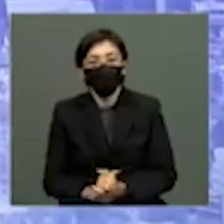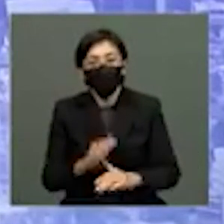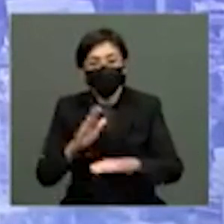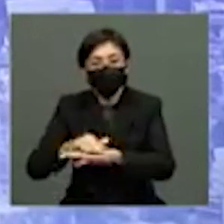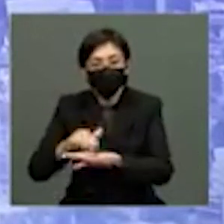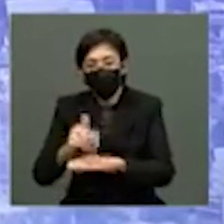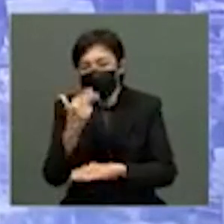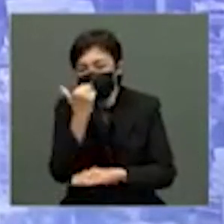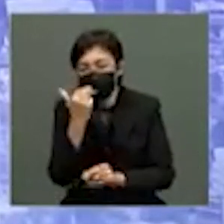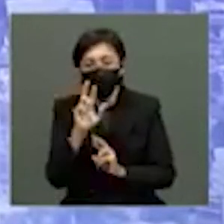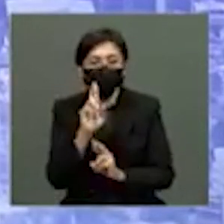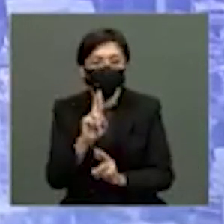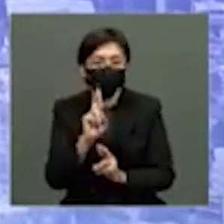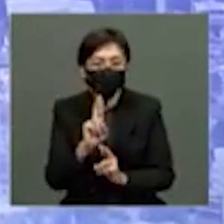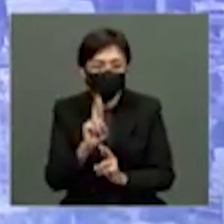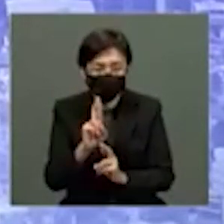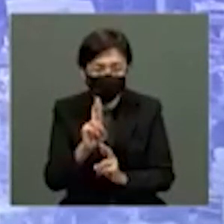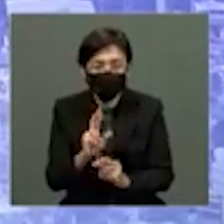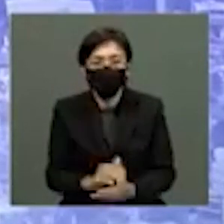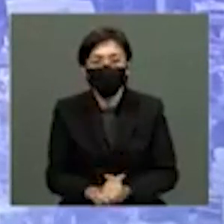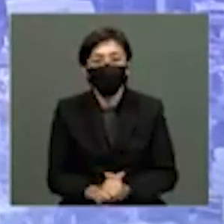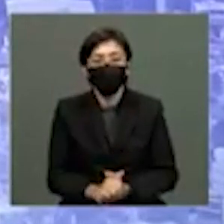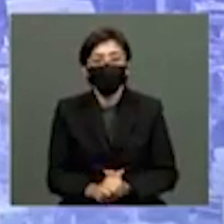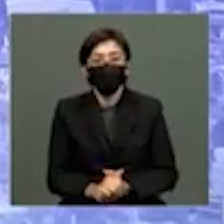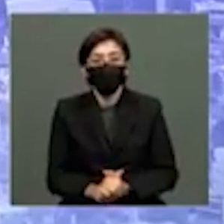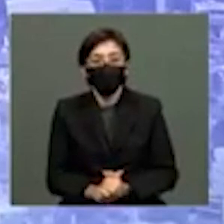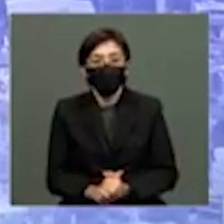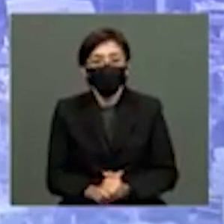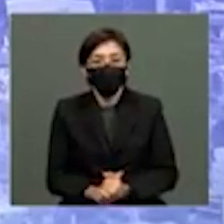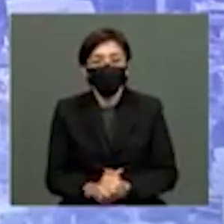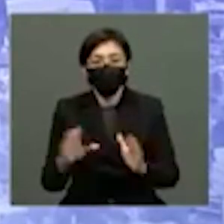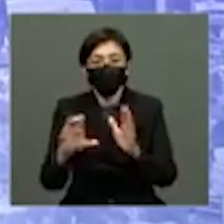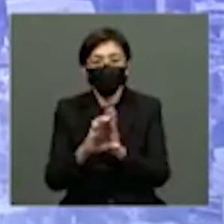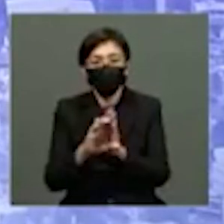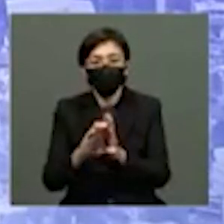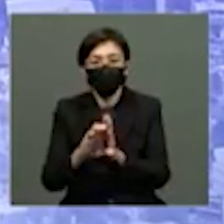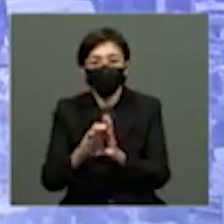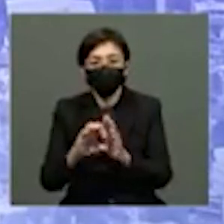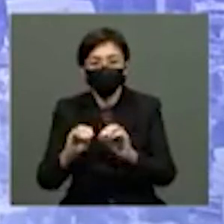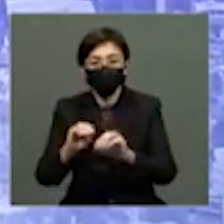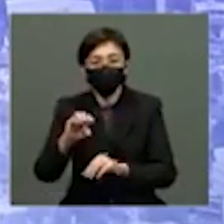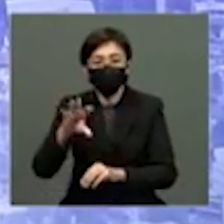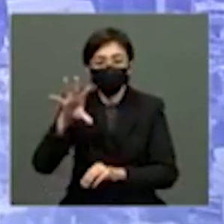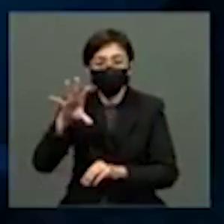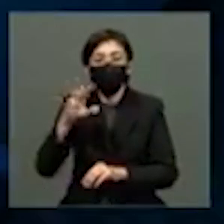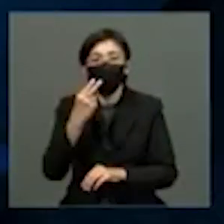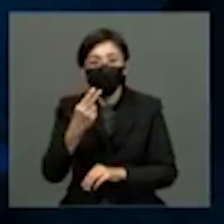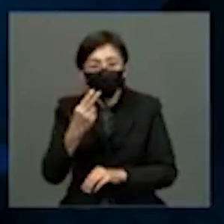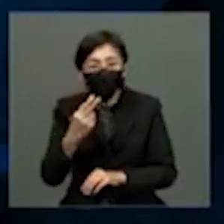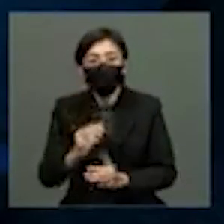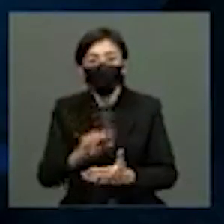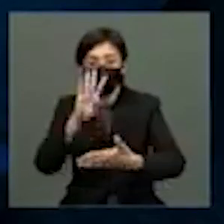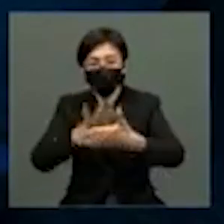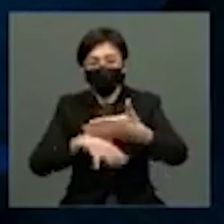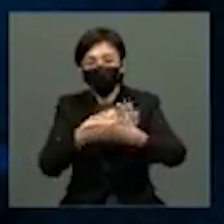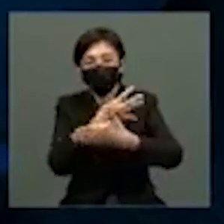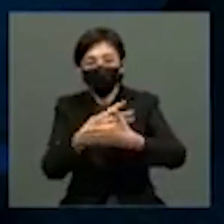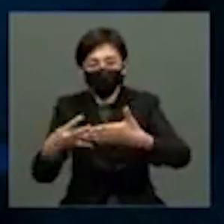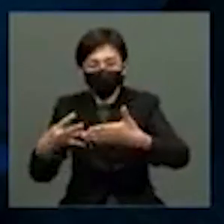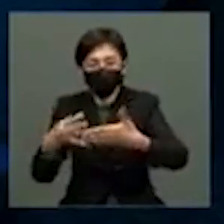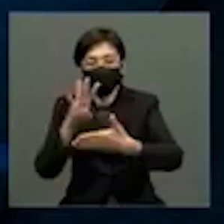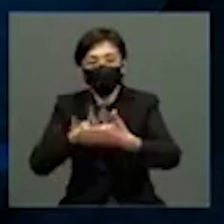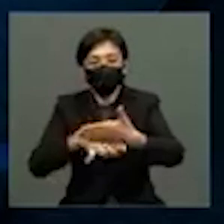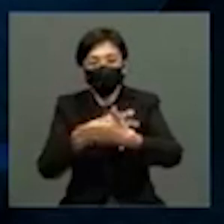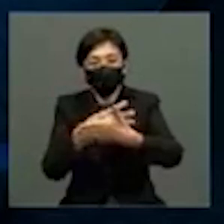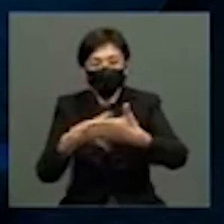นะครับผมขออนุญาตฉายภาพขึ้นมานะครับแล้วก็ฝากทุกท่านไปด้วยนะครับจะมีตารางนี้